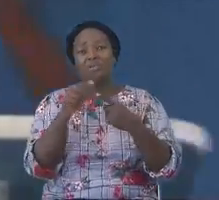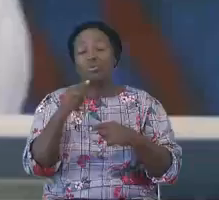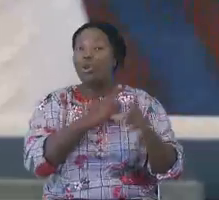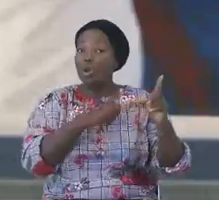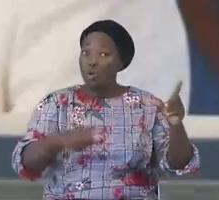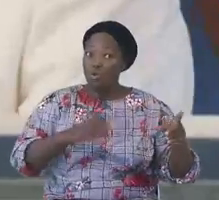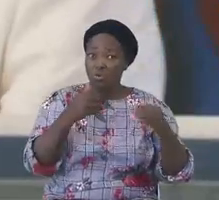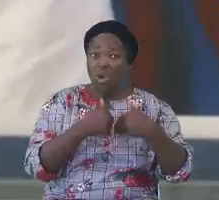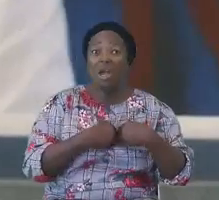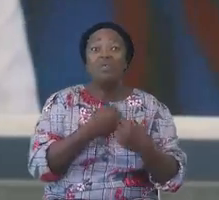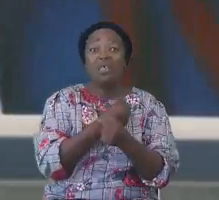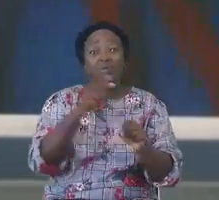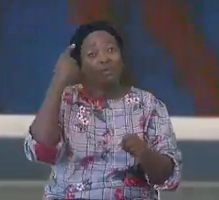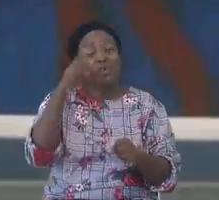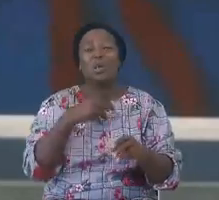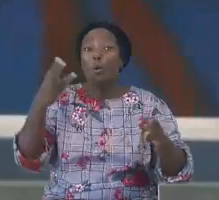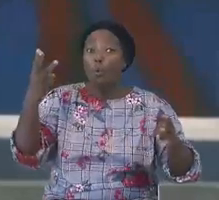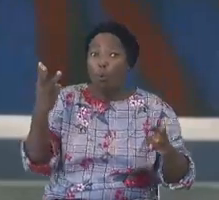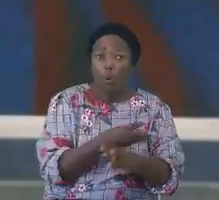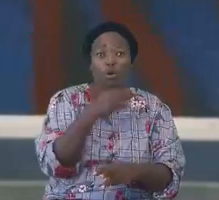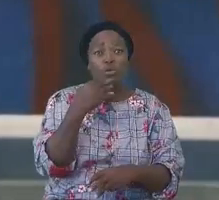Parce que je transfère tous mes péchés sur toi.